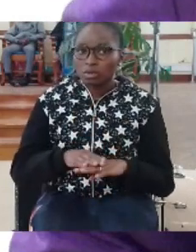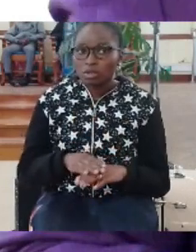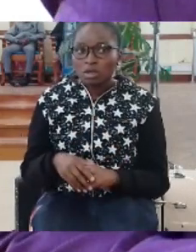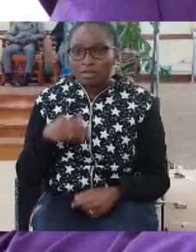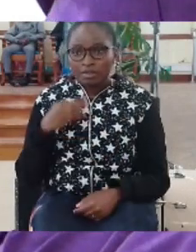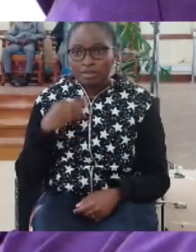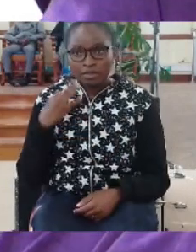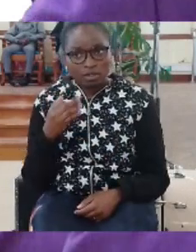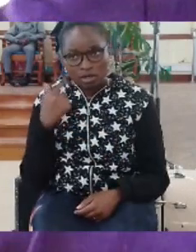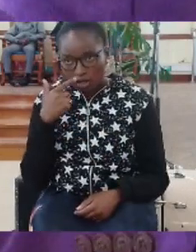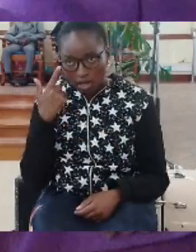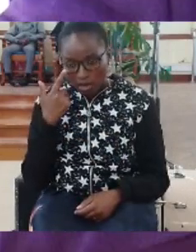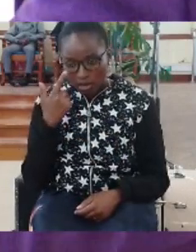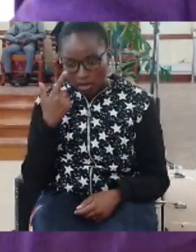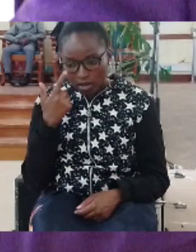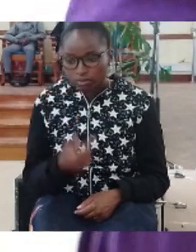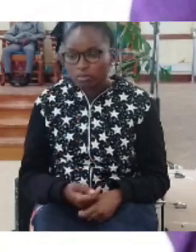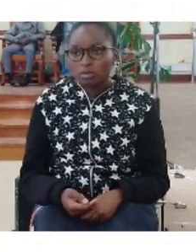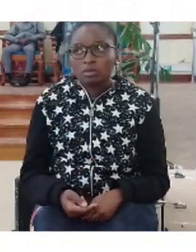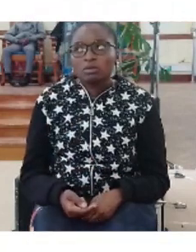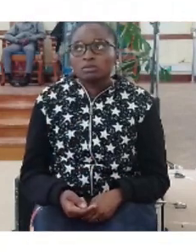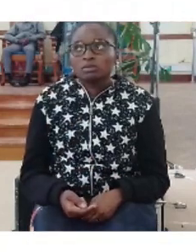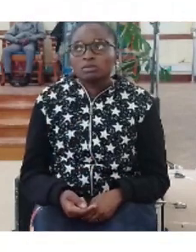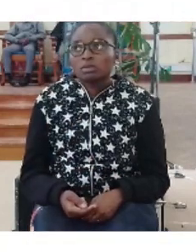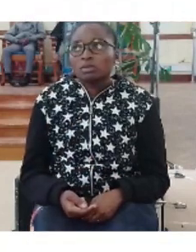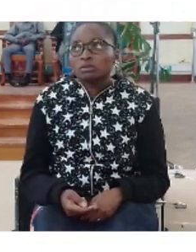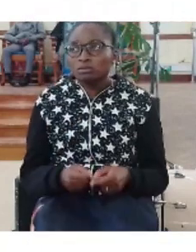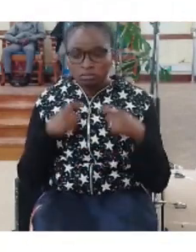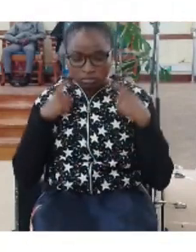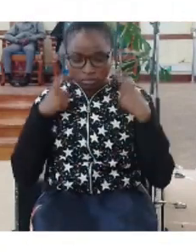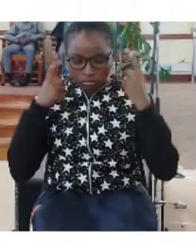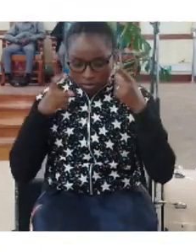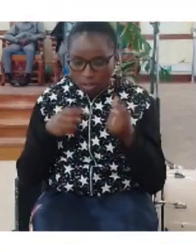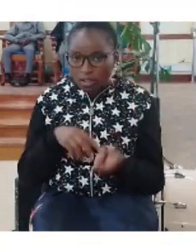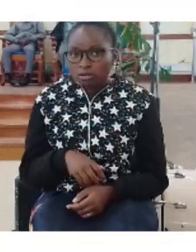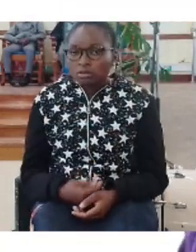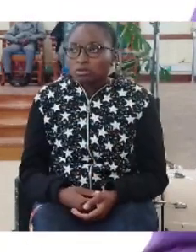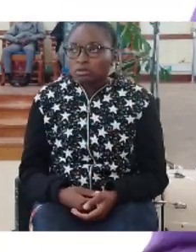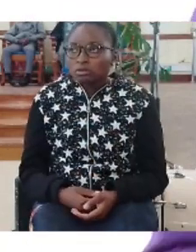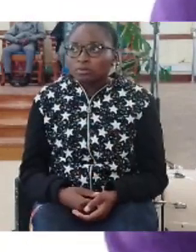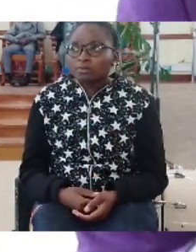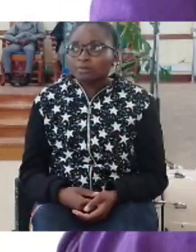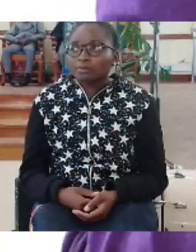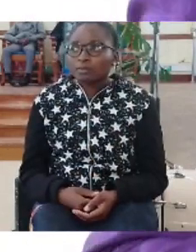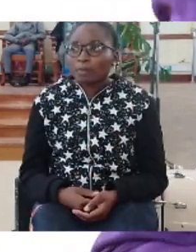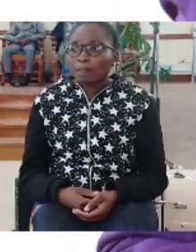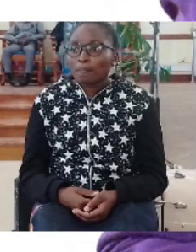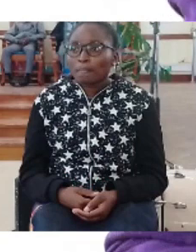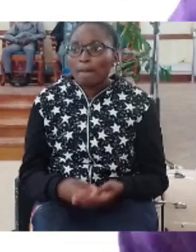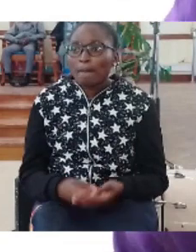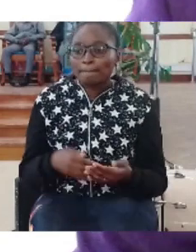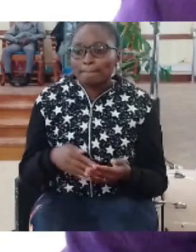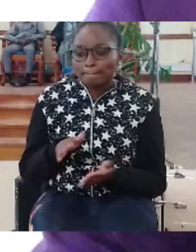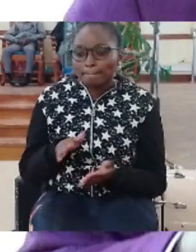gatatu tondu ni rikumburagira kuria ngoma akwambiire mitego tondu ni abaga mitego na abagira